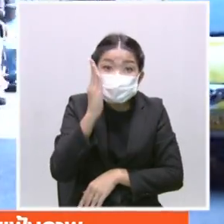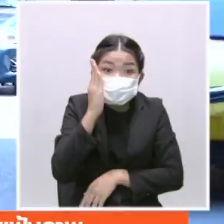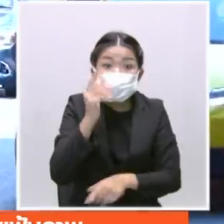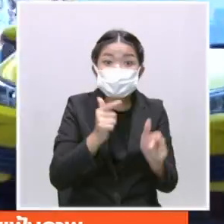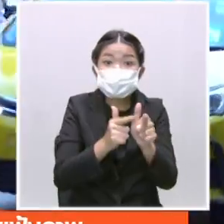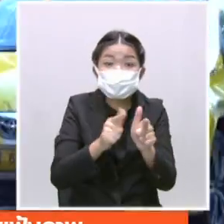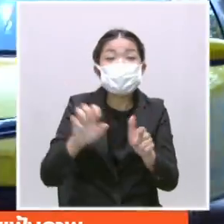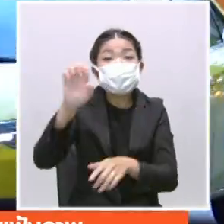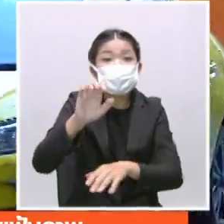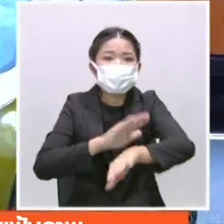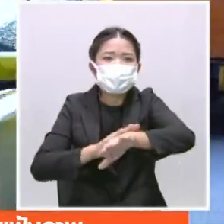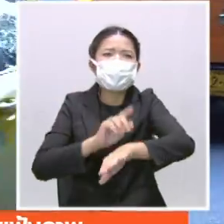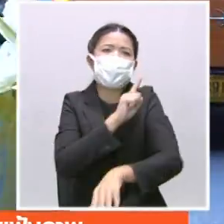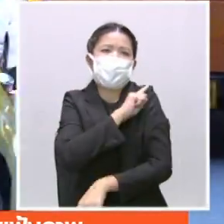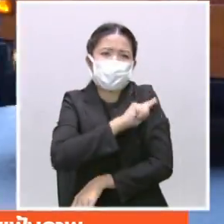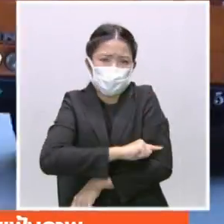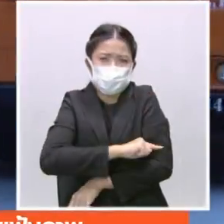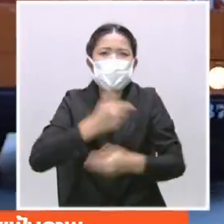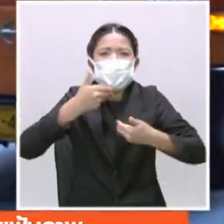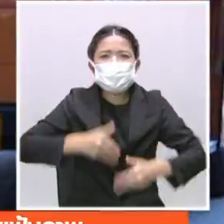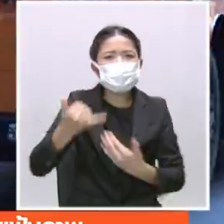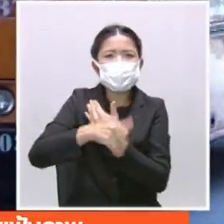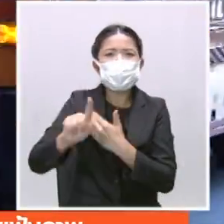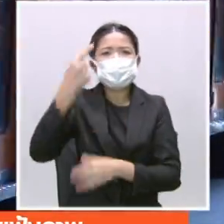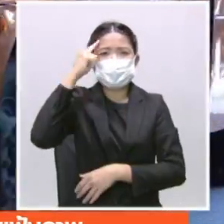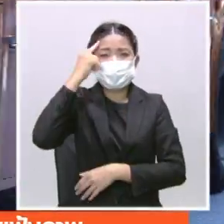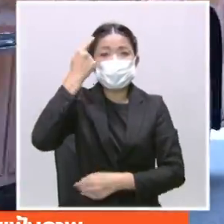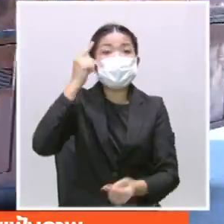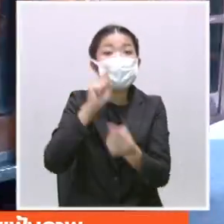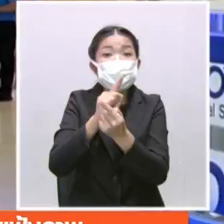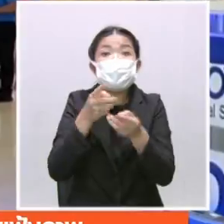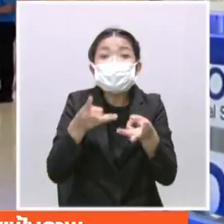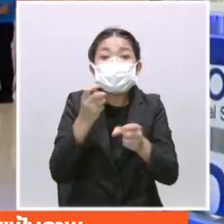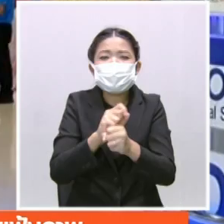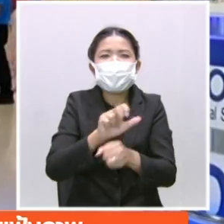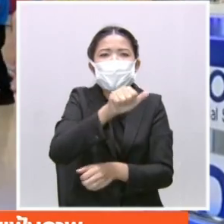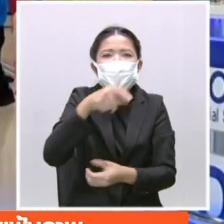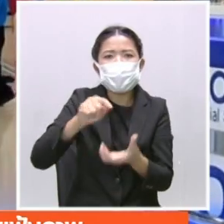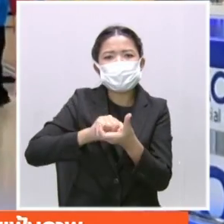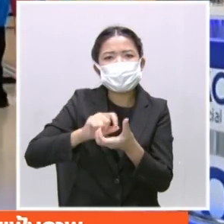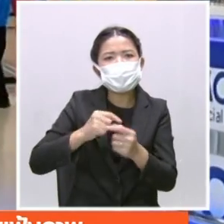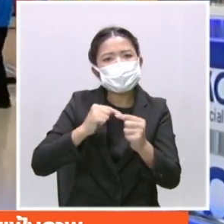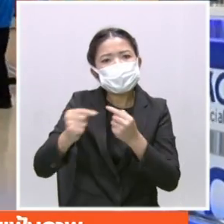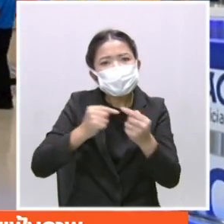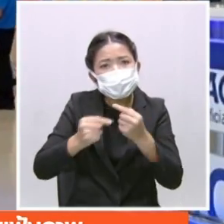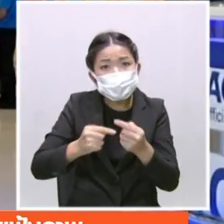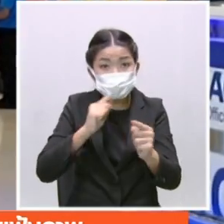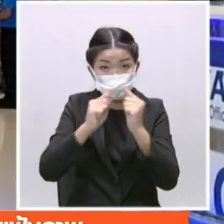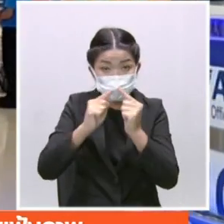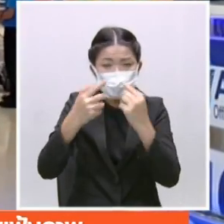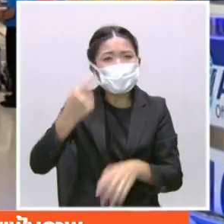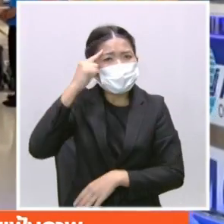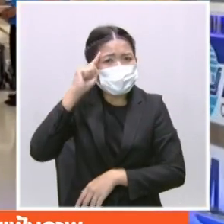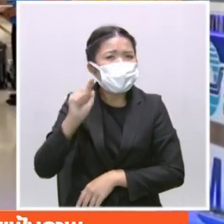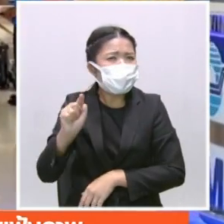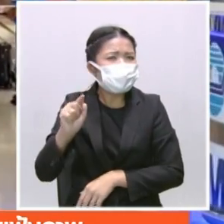ชาติชาวยุโรปผิวขาวซึ่งไม่ทราบสัญชาติโดยรู้จักกันผ่านทางออนไลน์และไม่ทราบว่าชายคนดังกล่าวอ